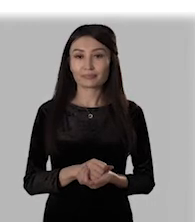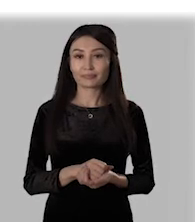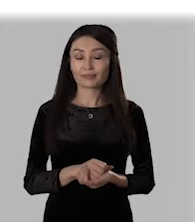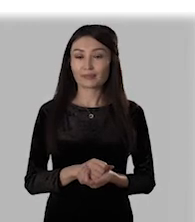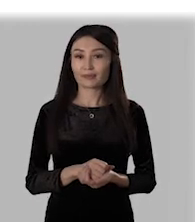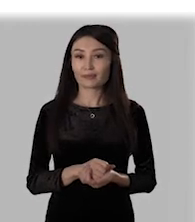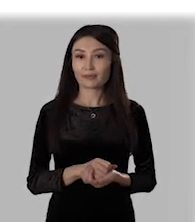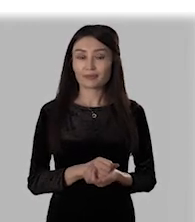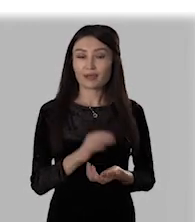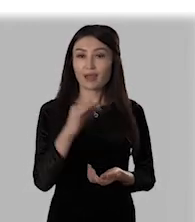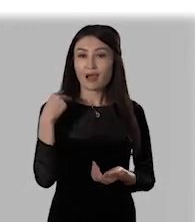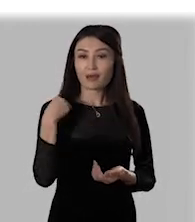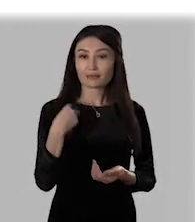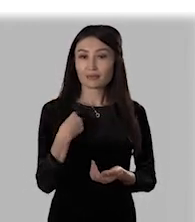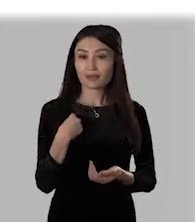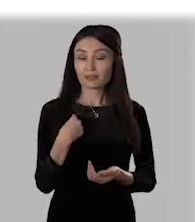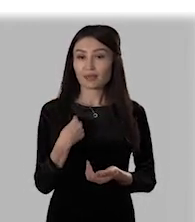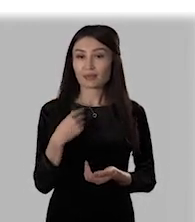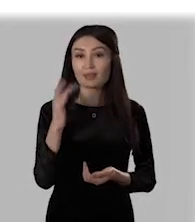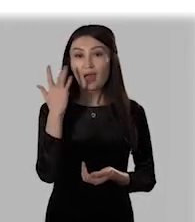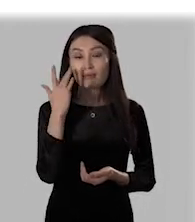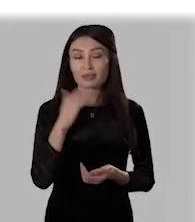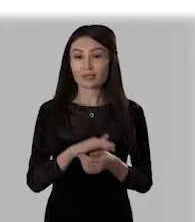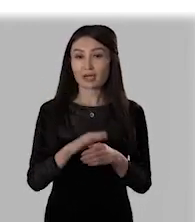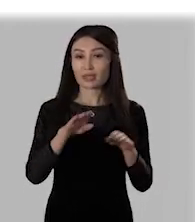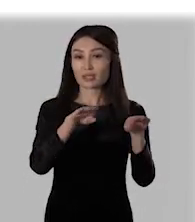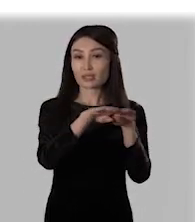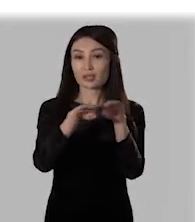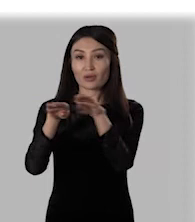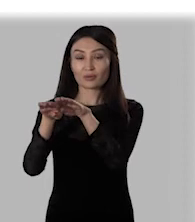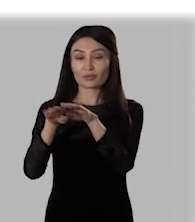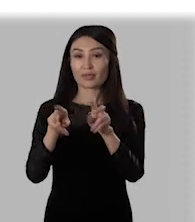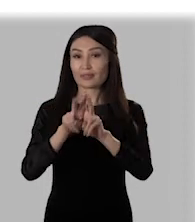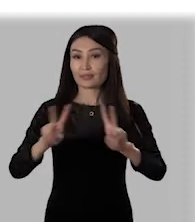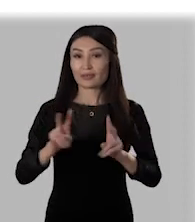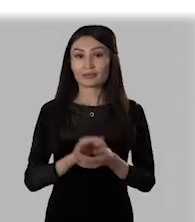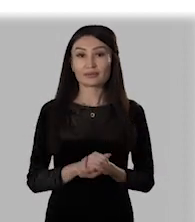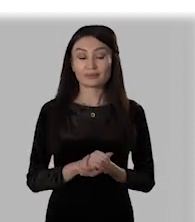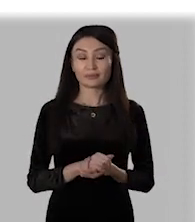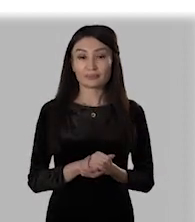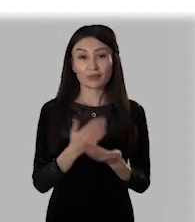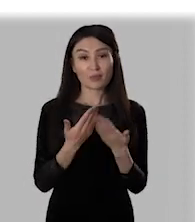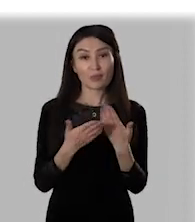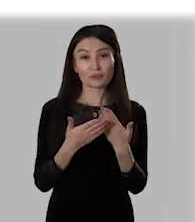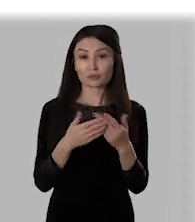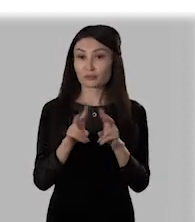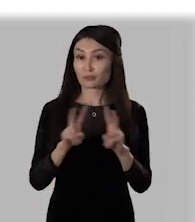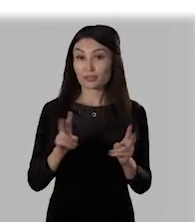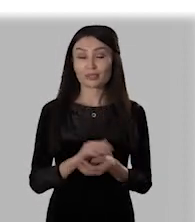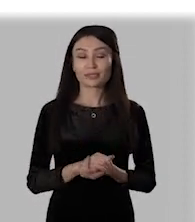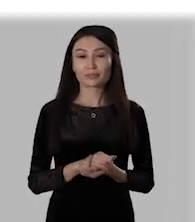Анан Англия менен АКШнын мамычалары дагы болжолдуу түрдө бирдей.